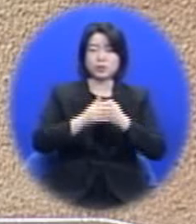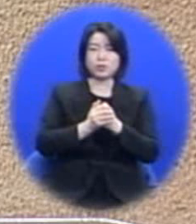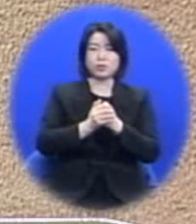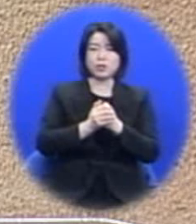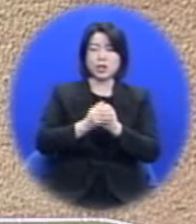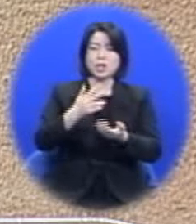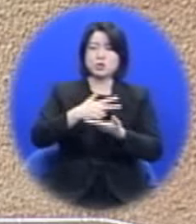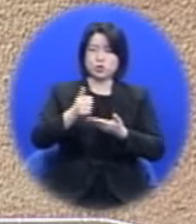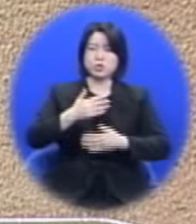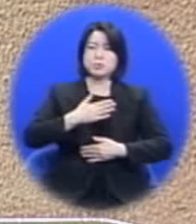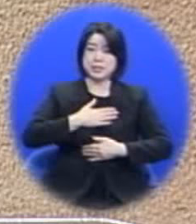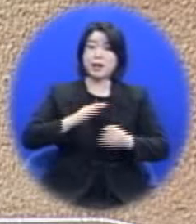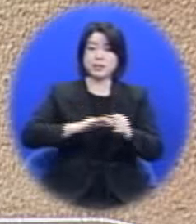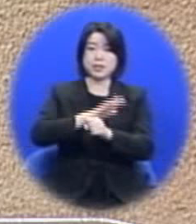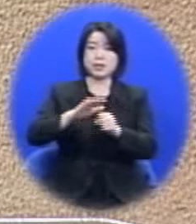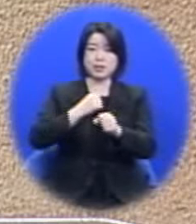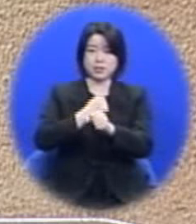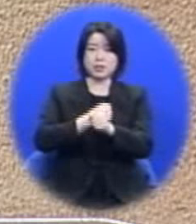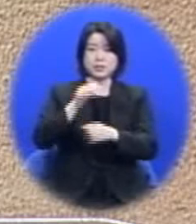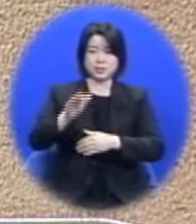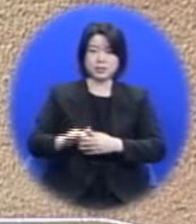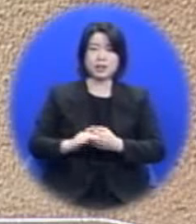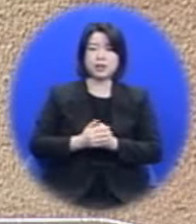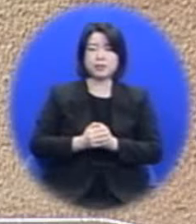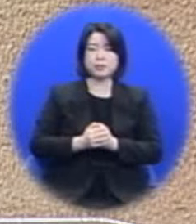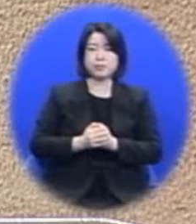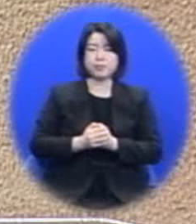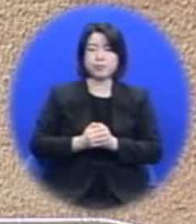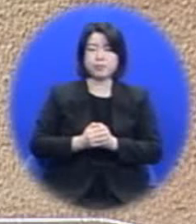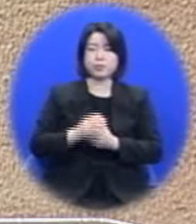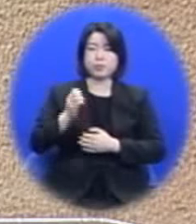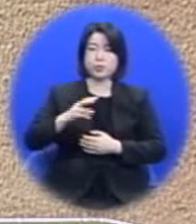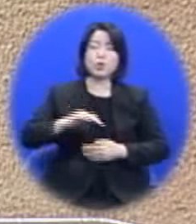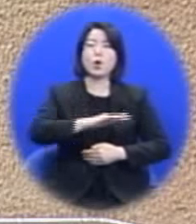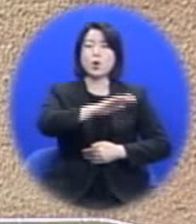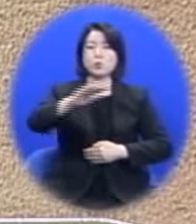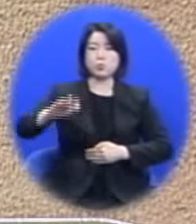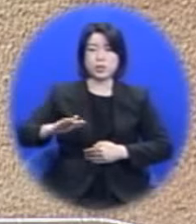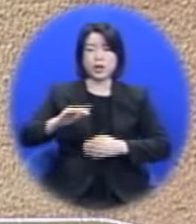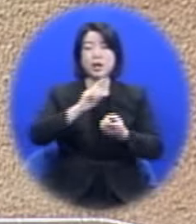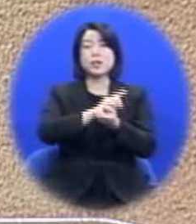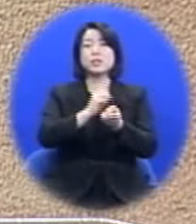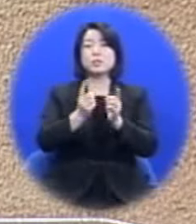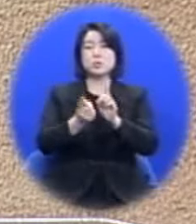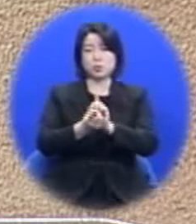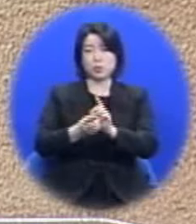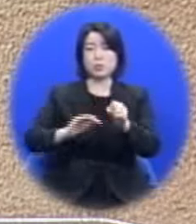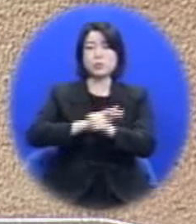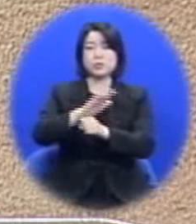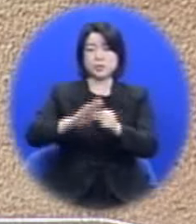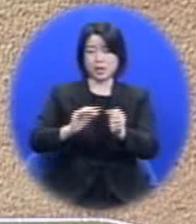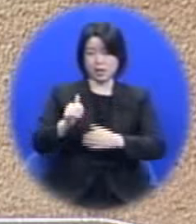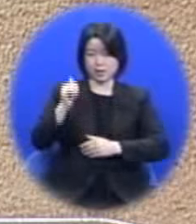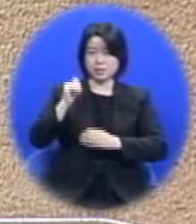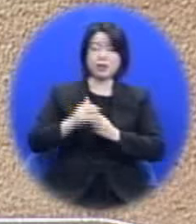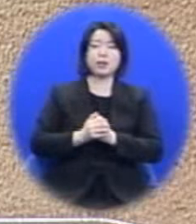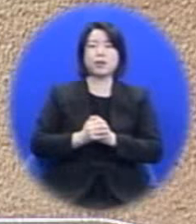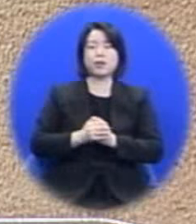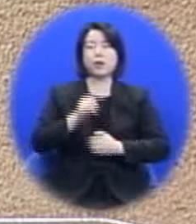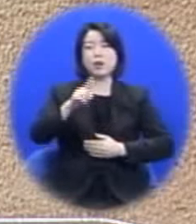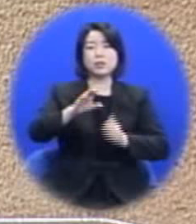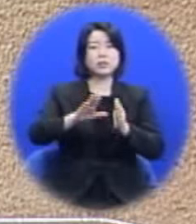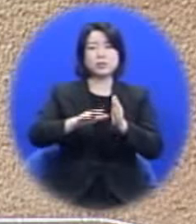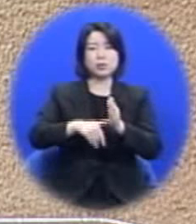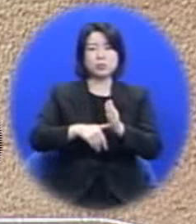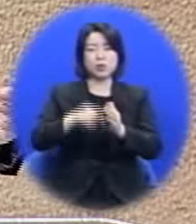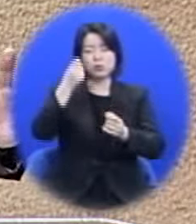주님이 나 사랑하신다. 그러면서 우리가 서로 사랑하자. 아, 그때부터 뭐 눈물이